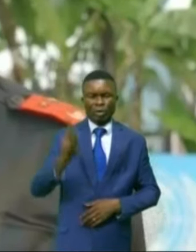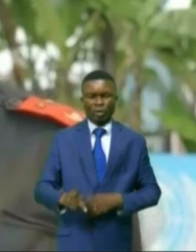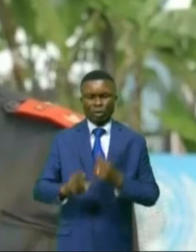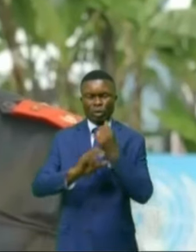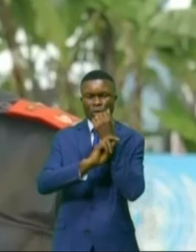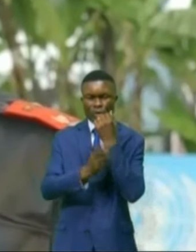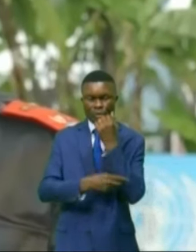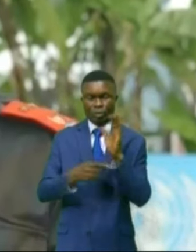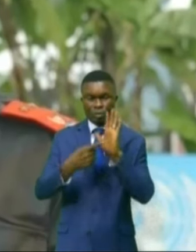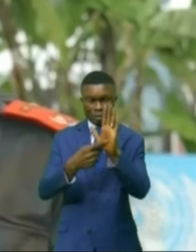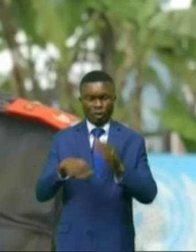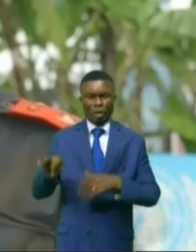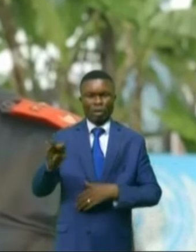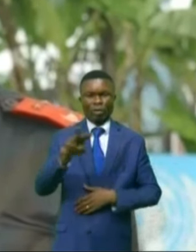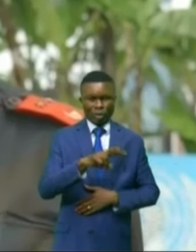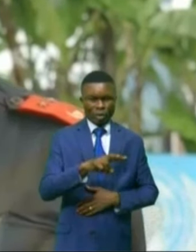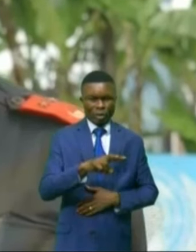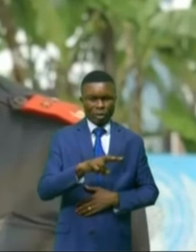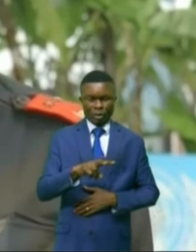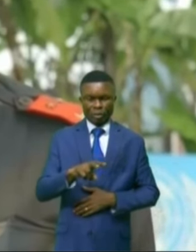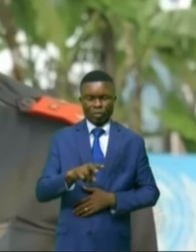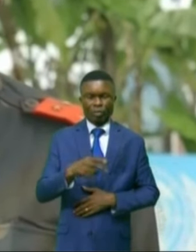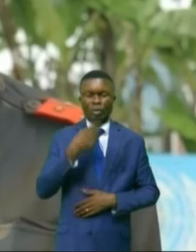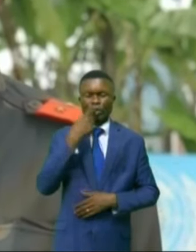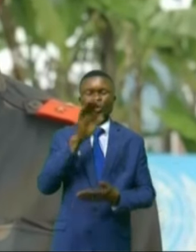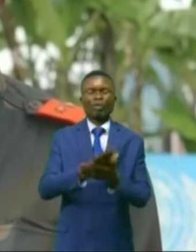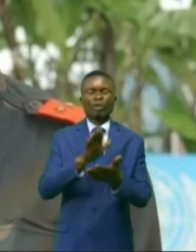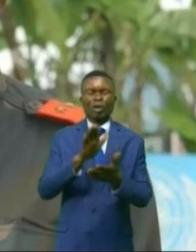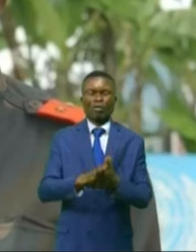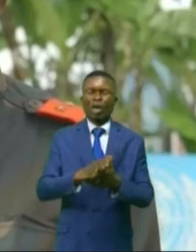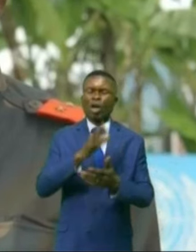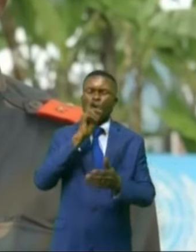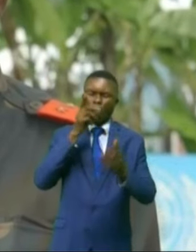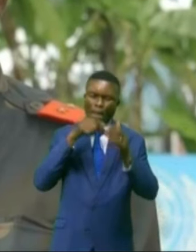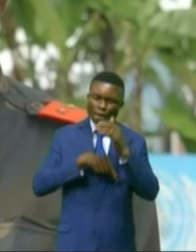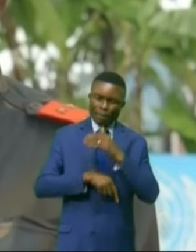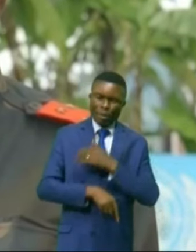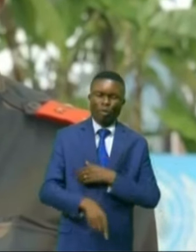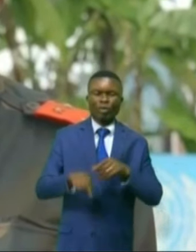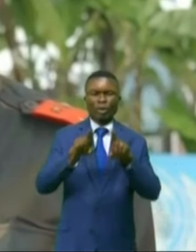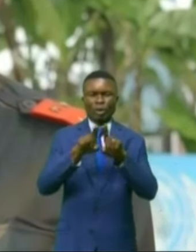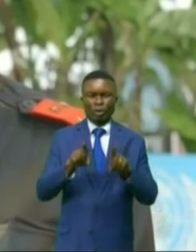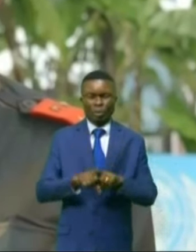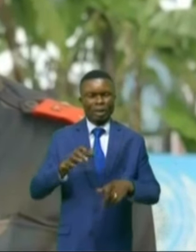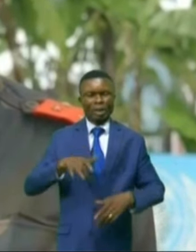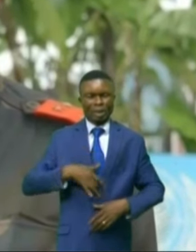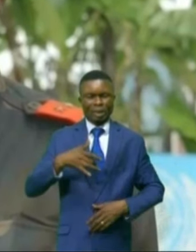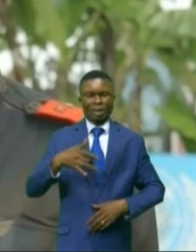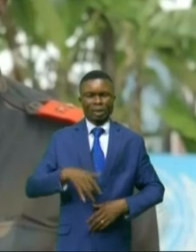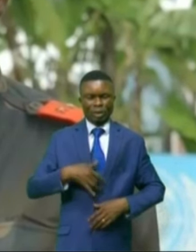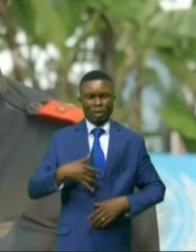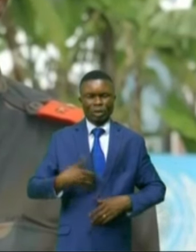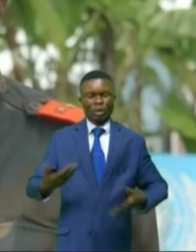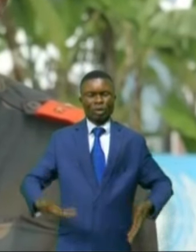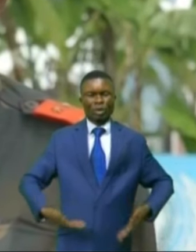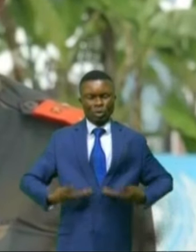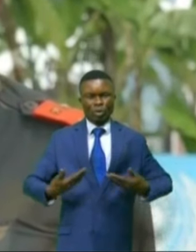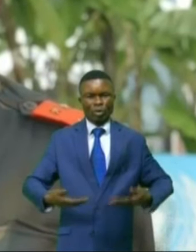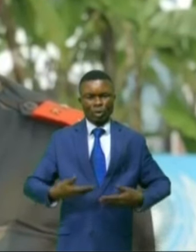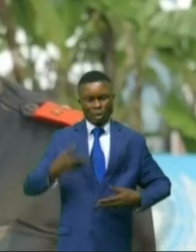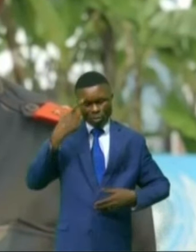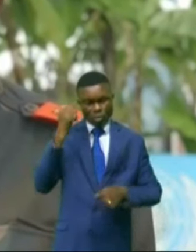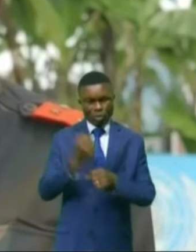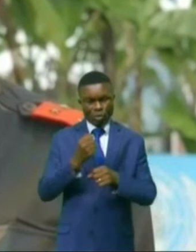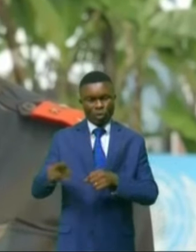Je vous présente mes sincères félicitations ainsi que mes sentiments de gratitude pour le